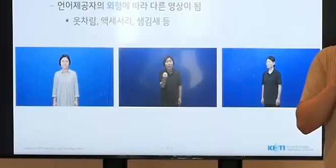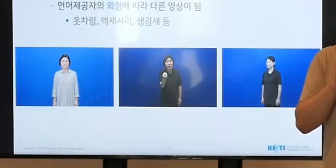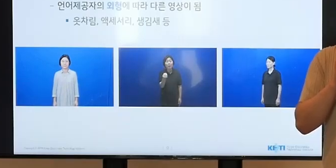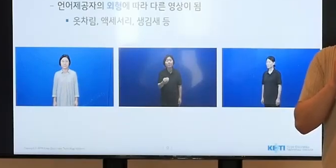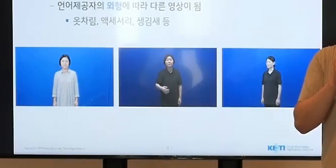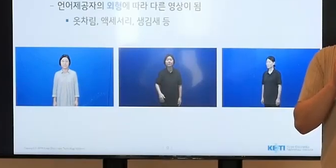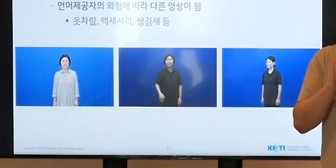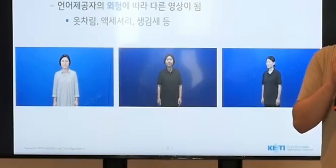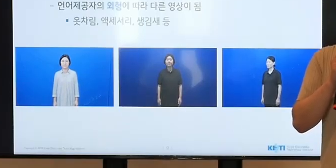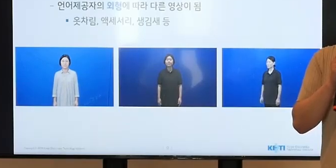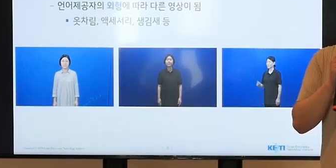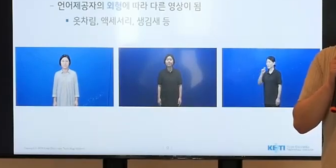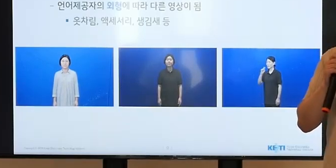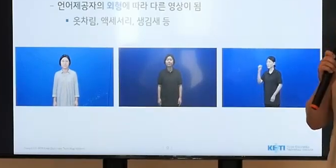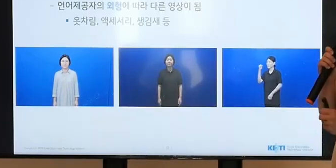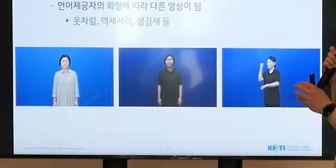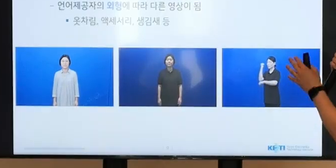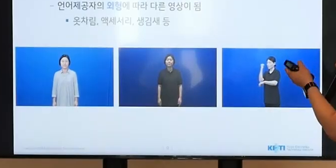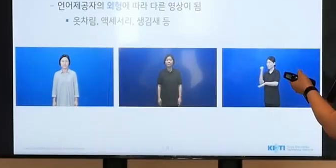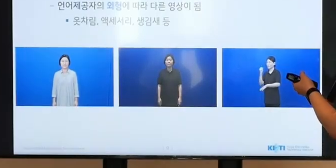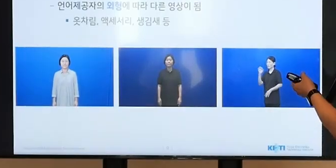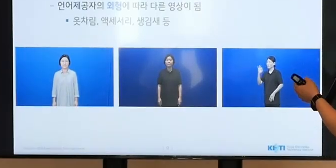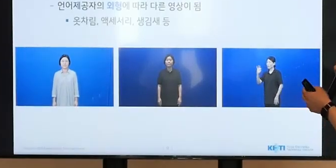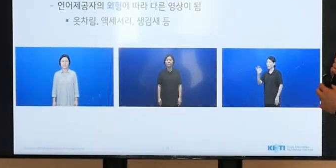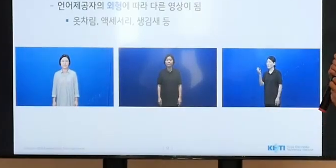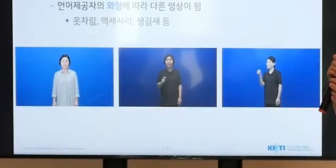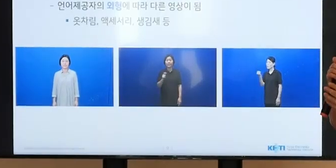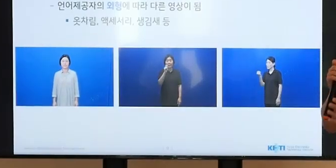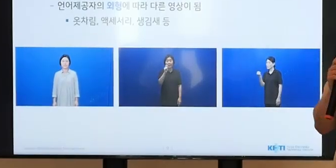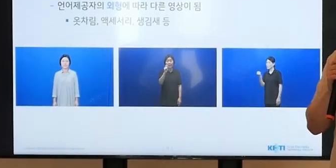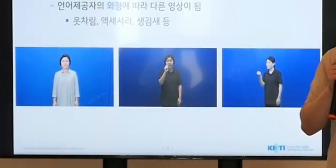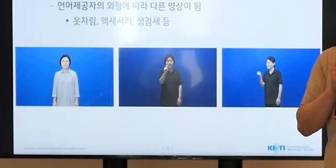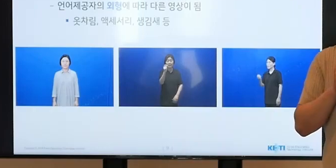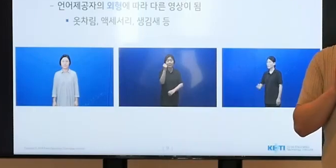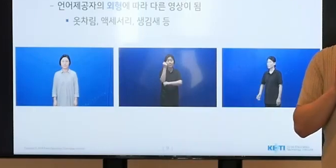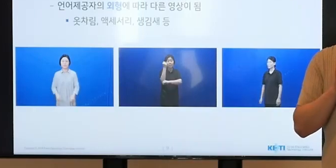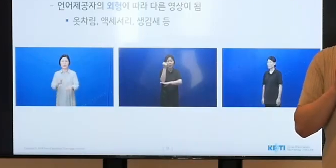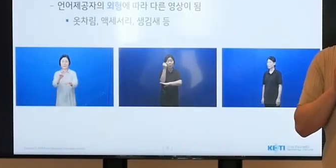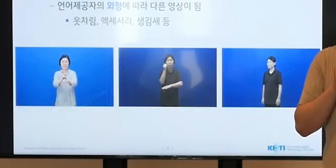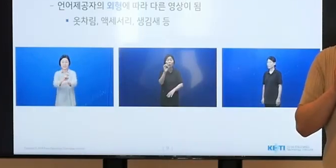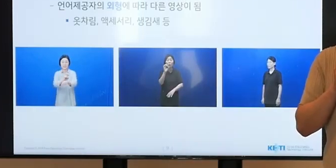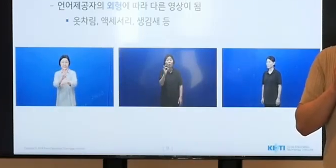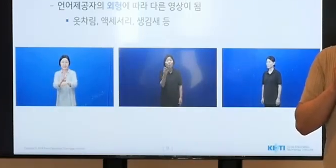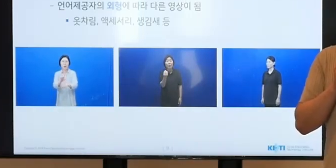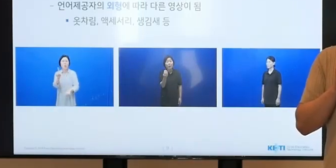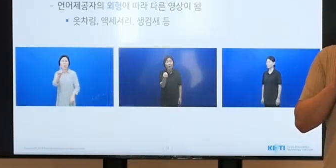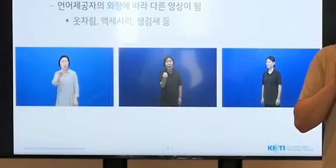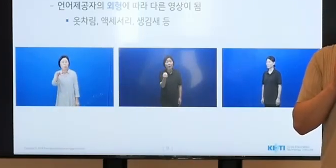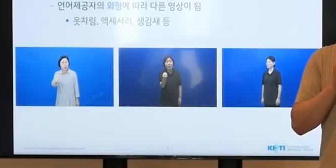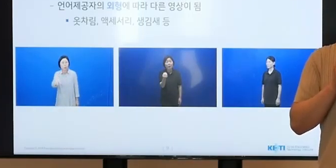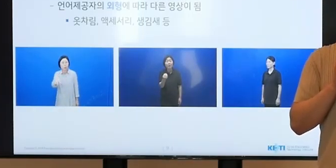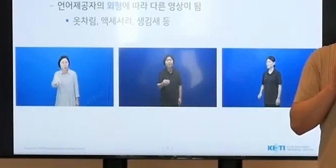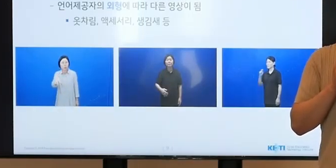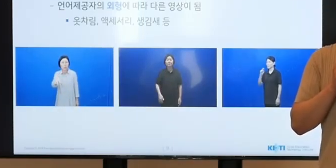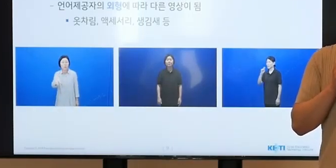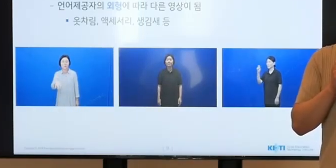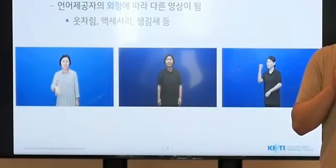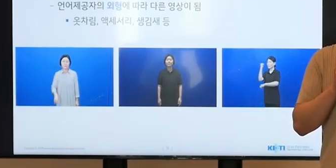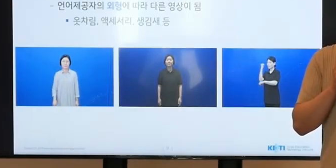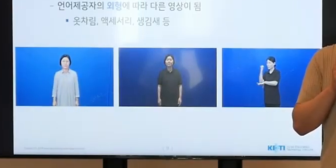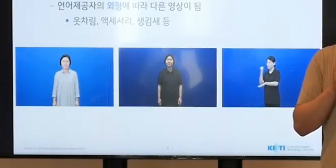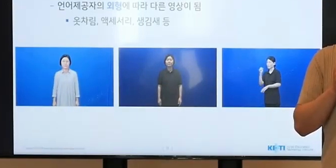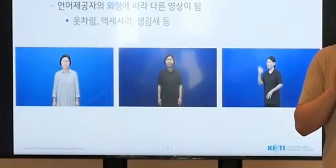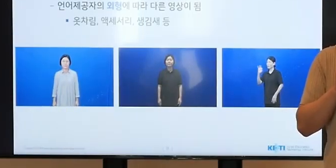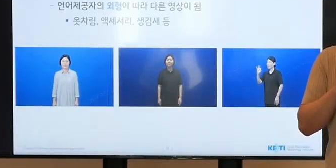그 복잡함이라든가 이제 지금 보여드린 영상 같은 경우에는 이제 블루 스크린을 사용을 했었는데, 일반적인 환경에서 했을 경우에는